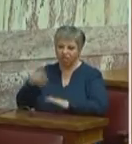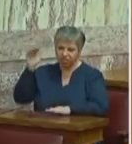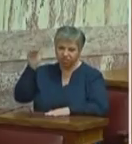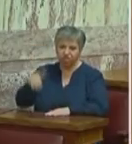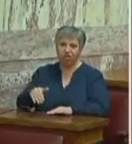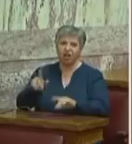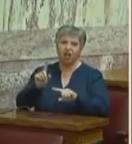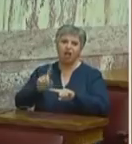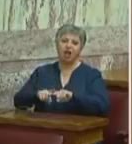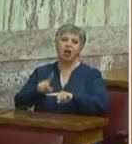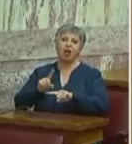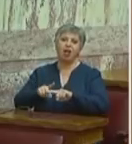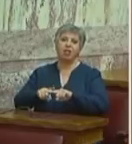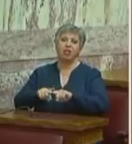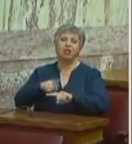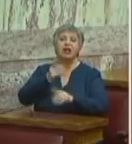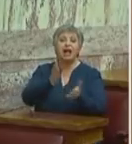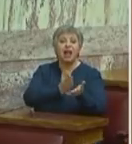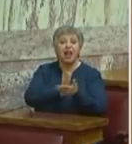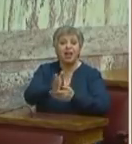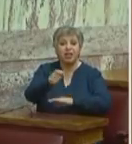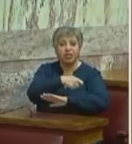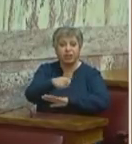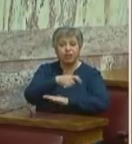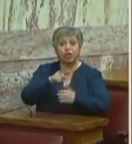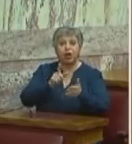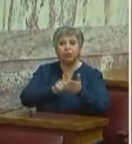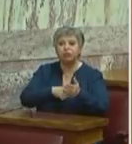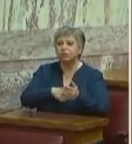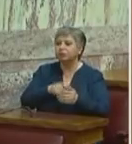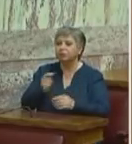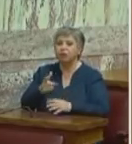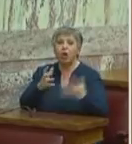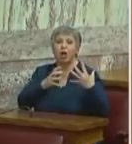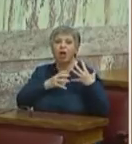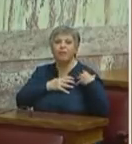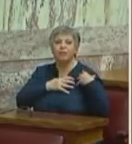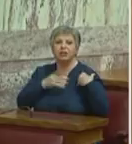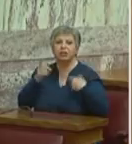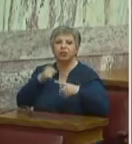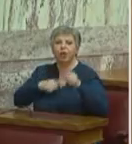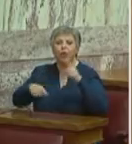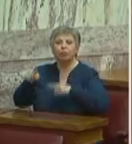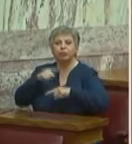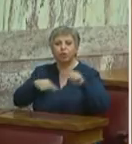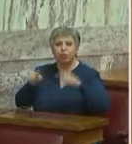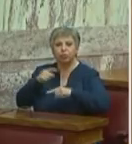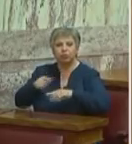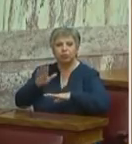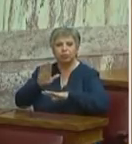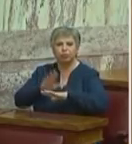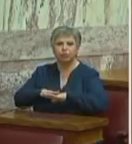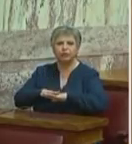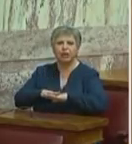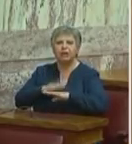Αλλά η δικαιοσύνη πρέπει να αποδώσει ευθύνες και να αποδοθεί και για το ποινικό σκέλος της ενοχής. Σε